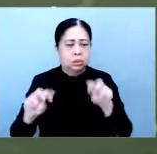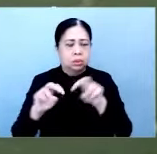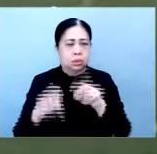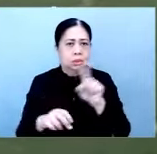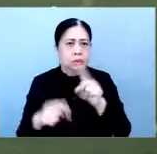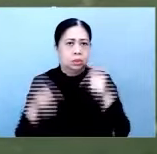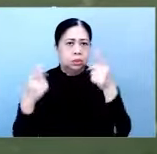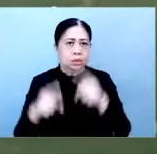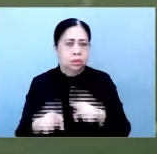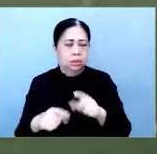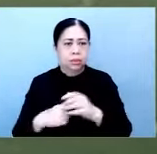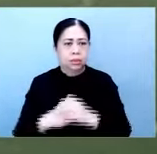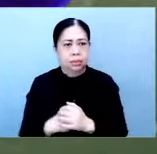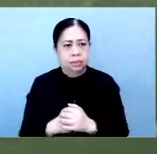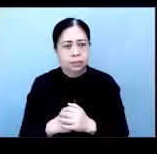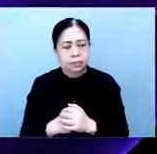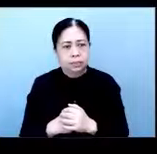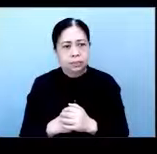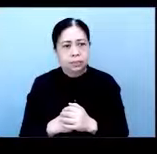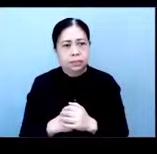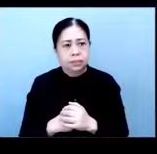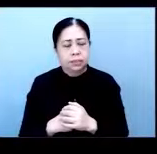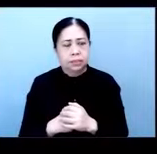iniimbestigahan ang sanhi ng aksidente.